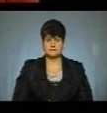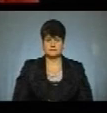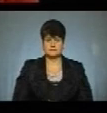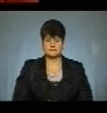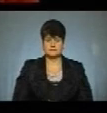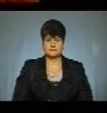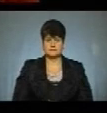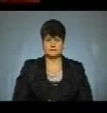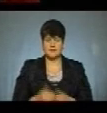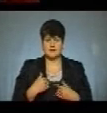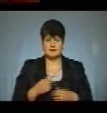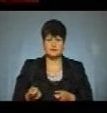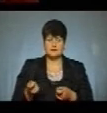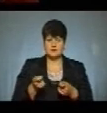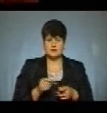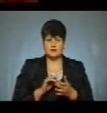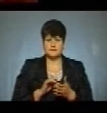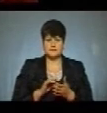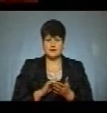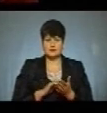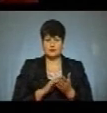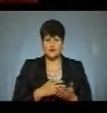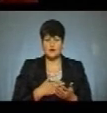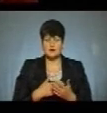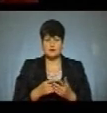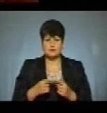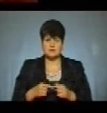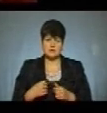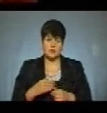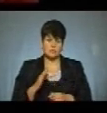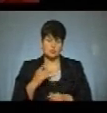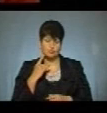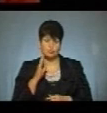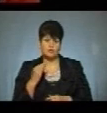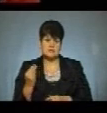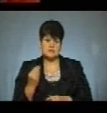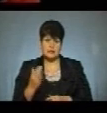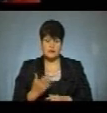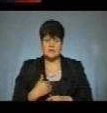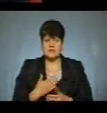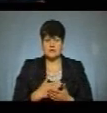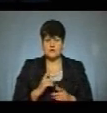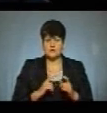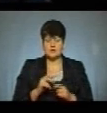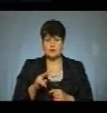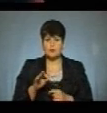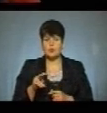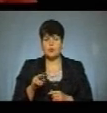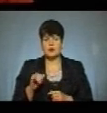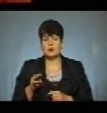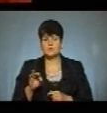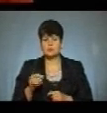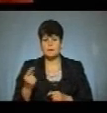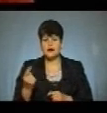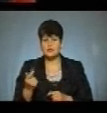Я знаю, що нас везуть на екскурсію громадськими організаціями. Це, я думаю, доволі цікаво. Я є студентом-політологом першого курсу, і для